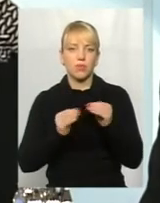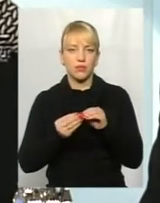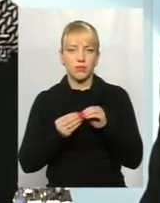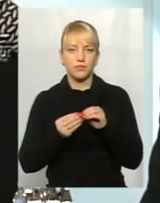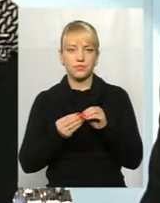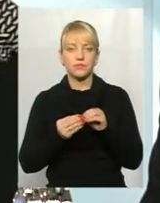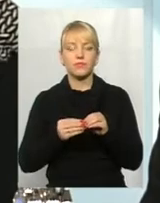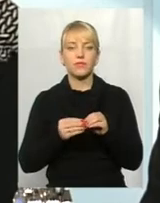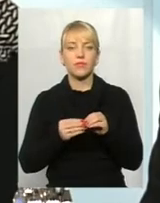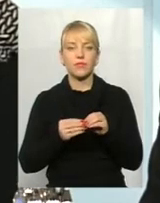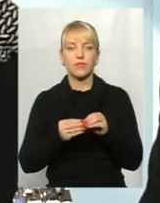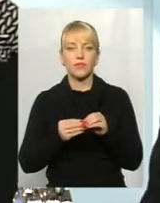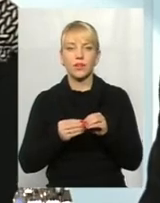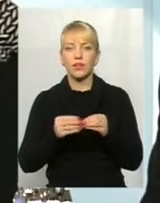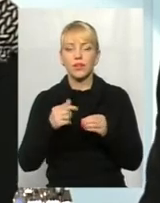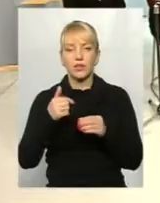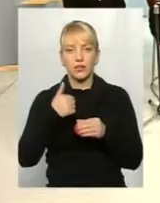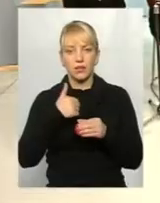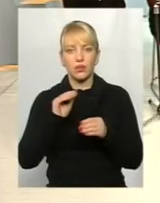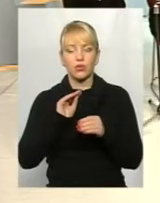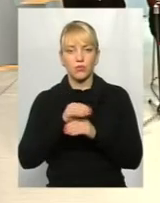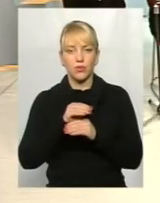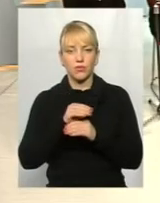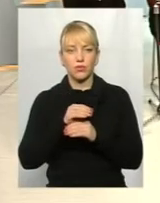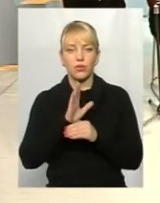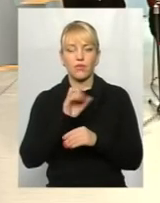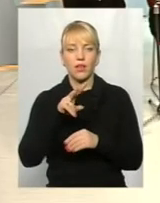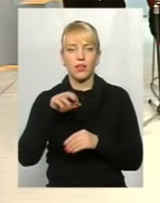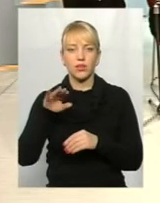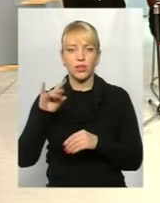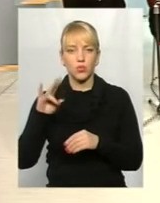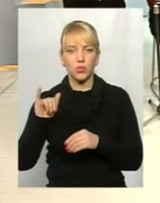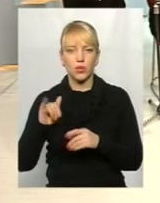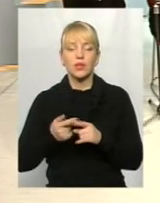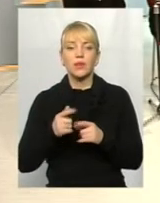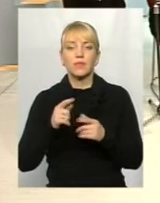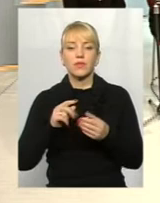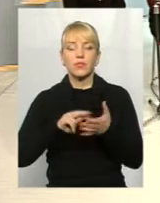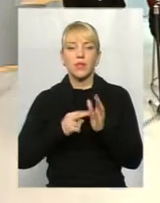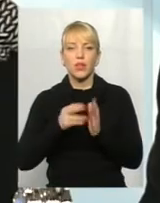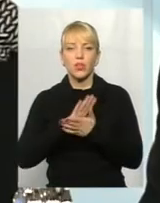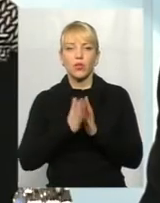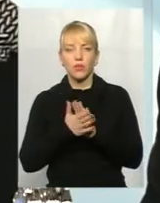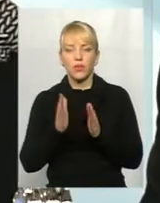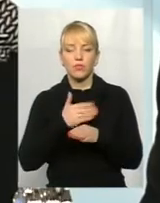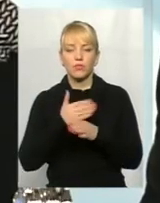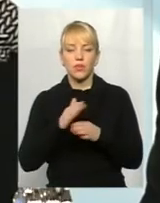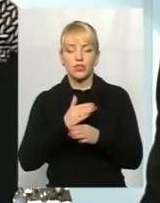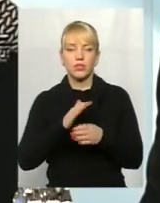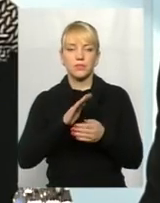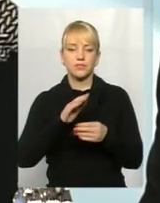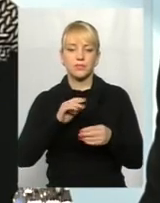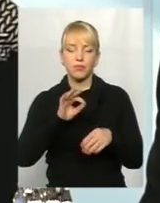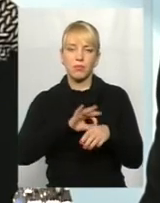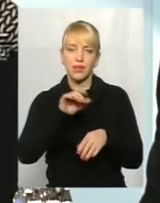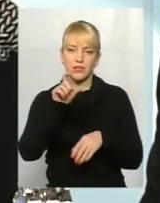Між іншим, я допомню трошки пані Валентину, в плані договорів між пацієнтом і лікарем.